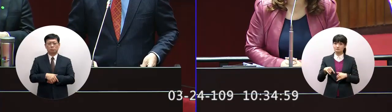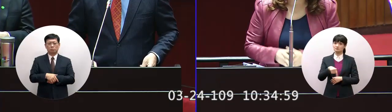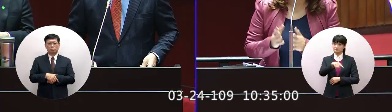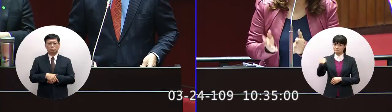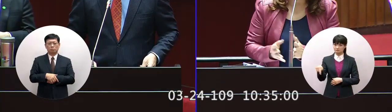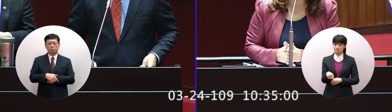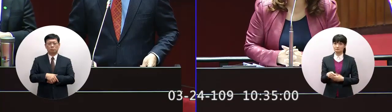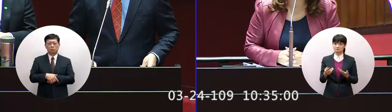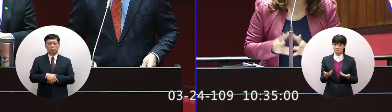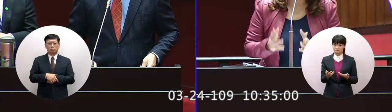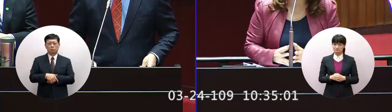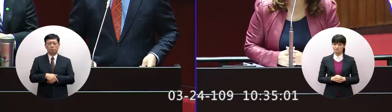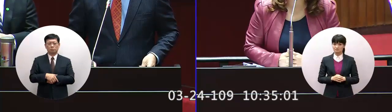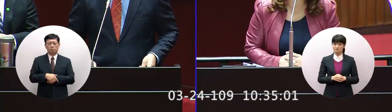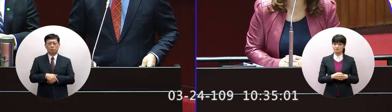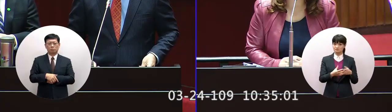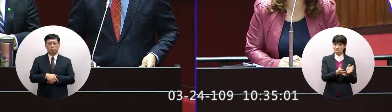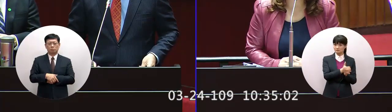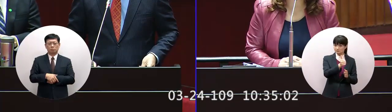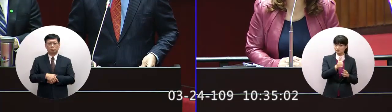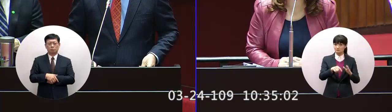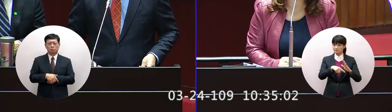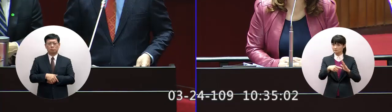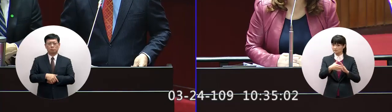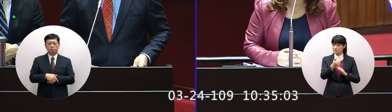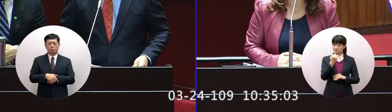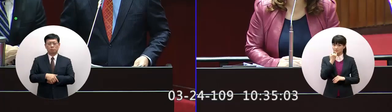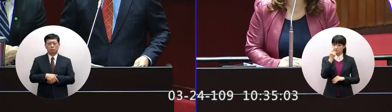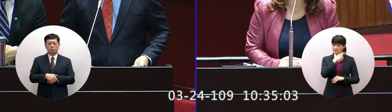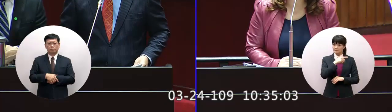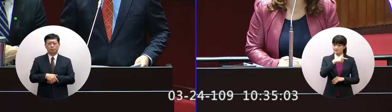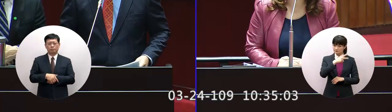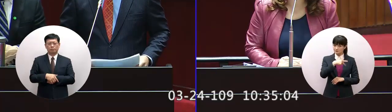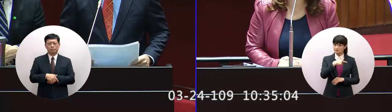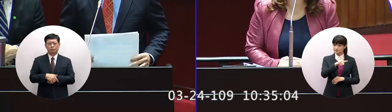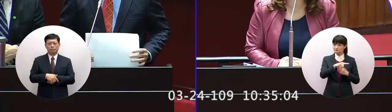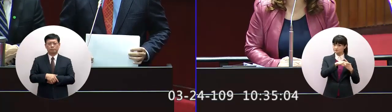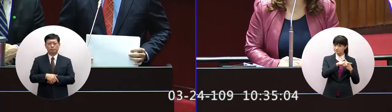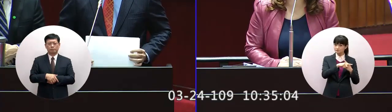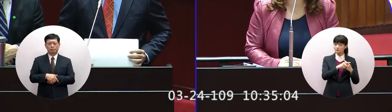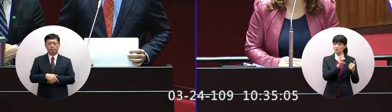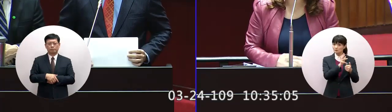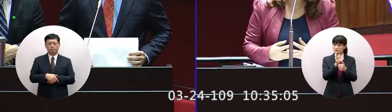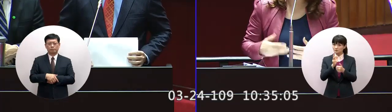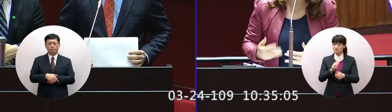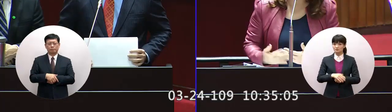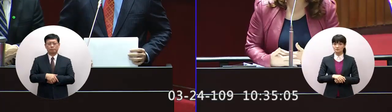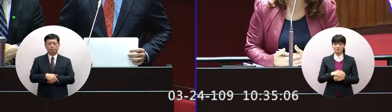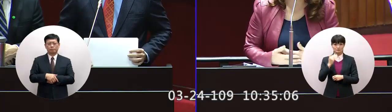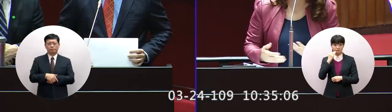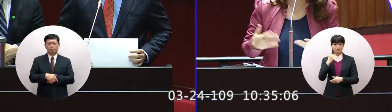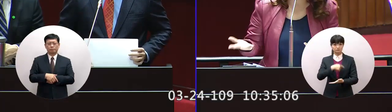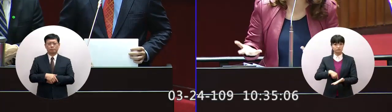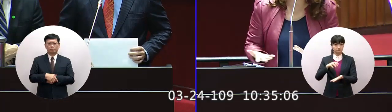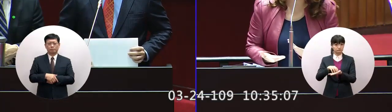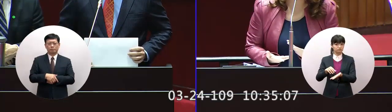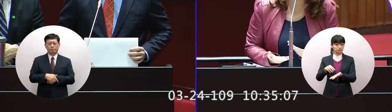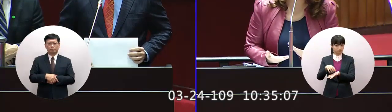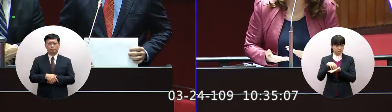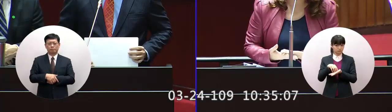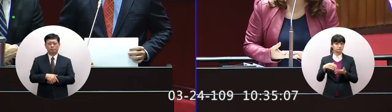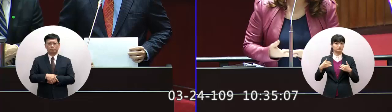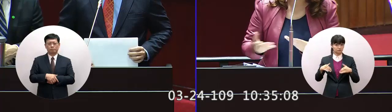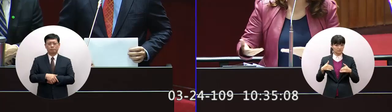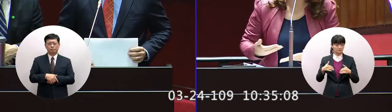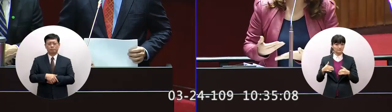说可以请部长请院长去了解这个部分，是不是就是说未涉及的部分，因为他们可以去，他们也可以就